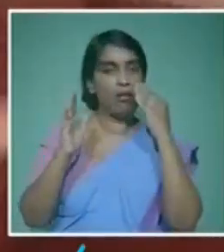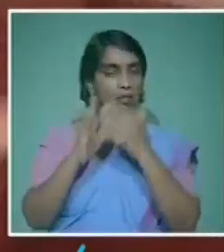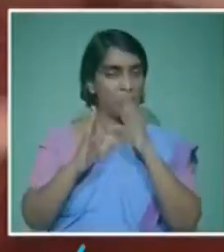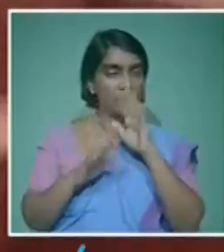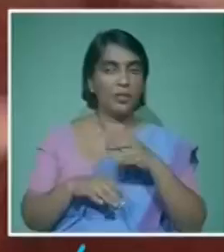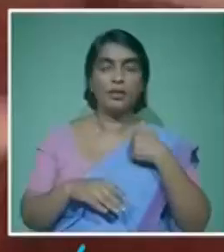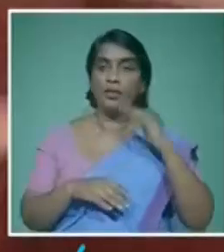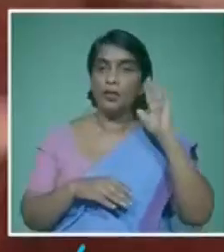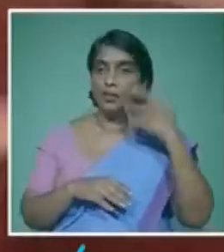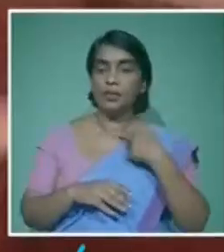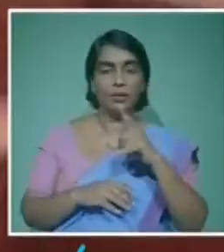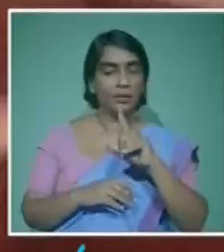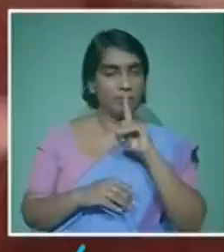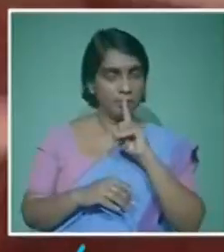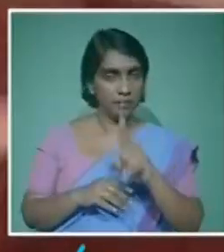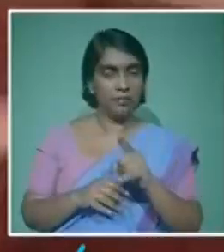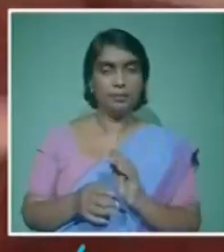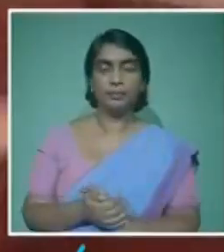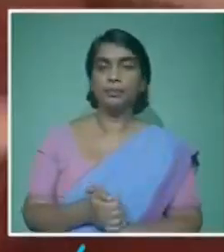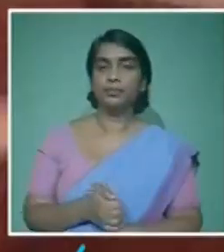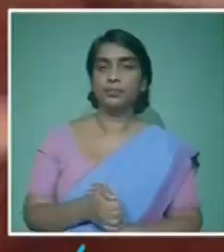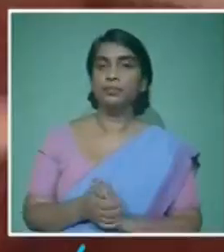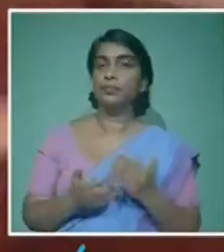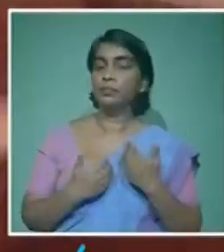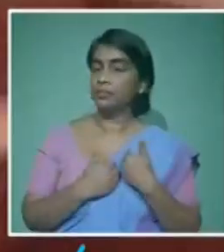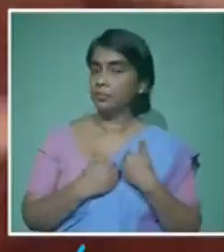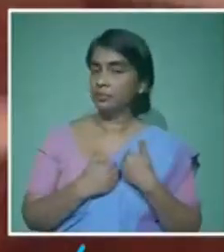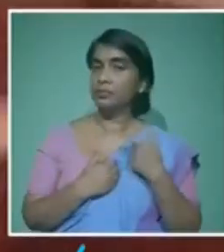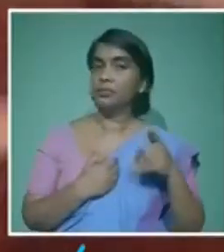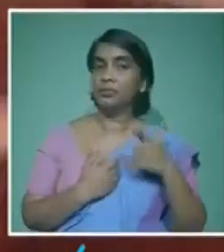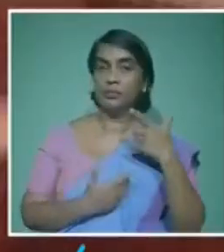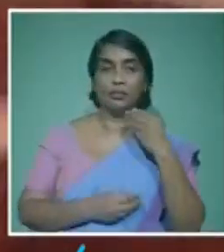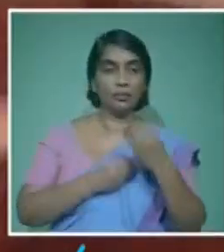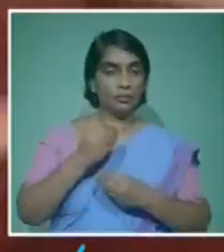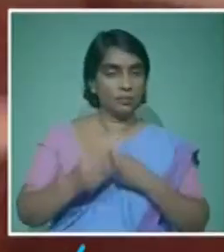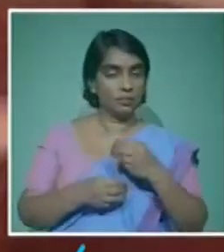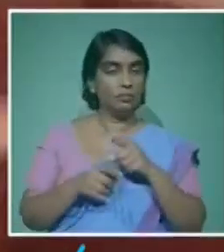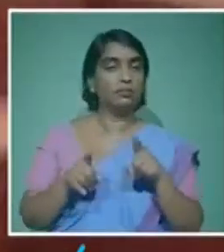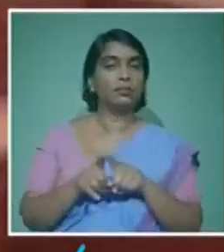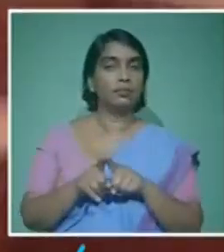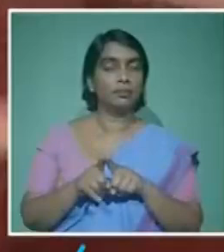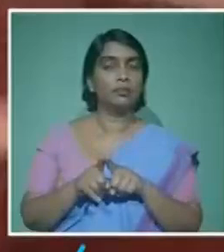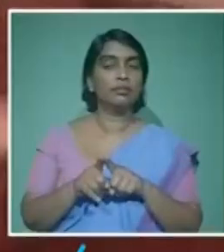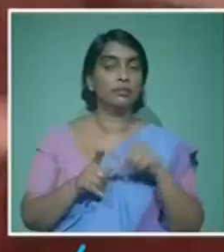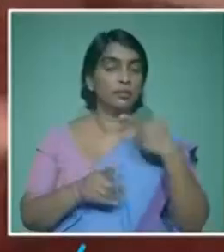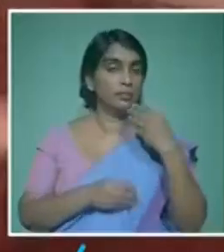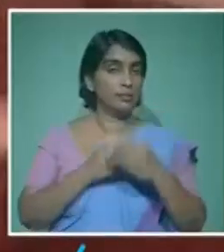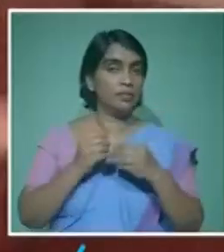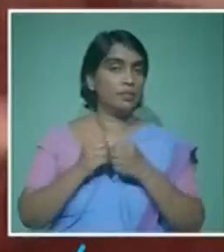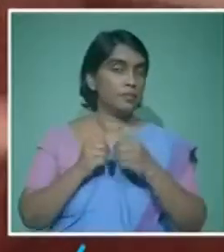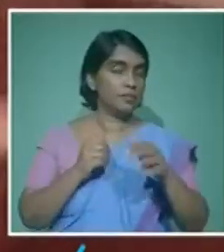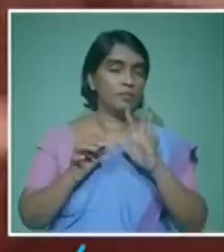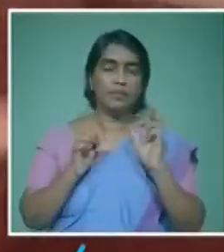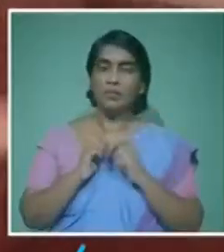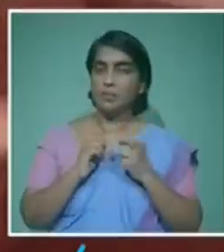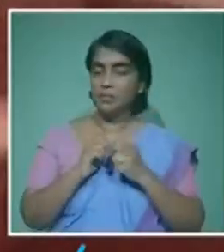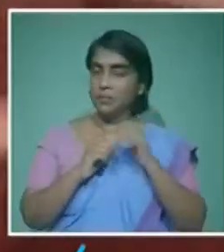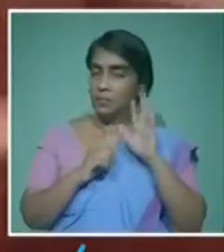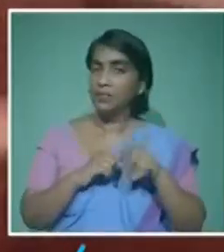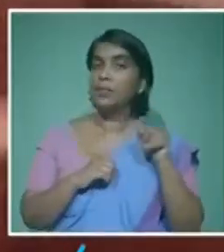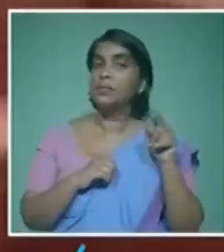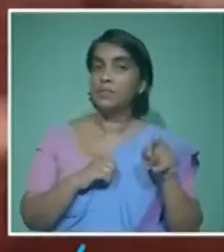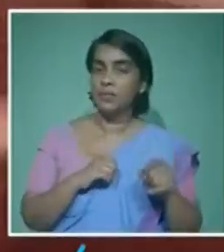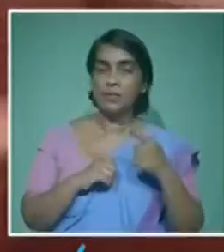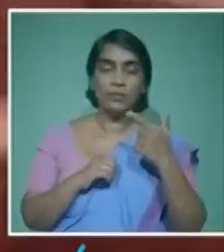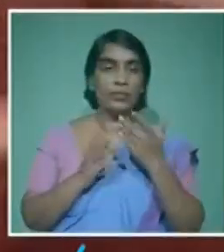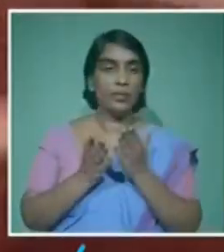கடல் தொழில் துறைக்கும் கடல் தொழிலாளர்களுக்கும் பெரும் சோதனையாக அமைந்துவிட்ட இந்திய 70 மடி வலைப்படகுகளின்